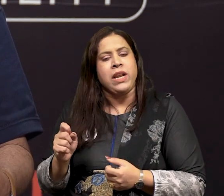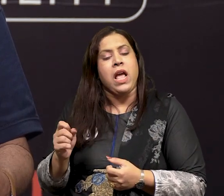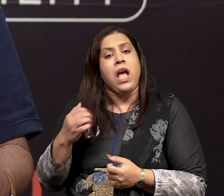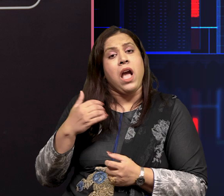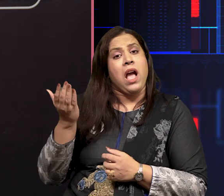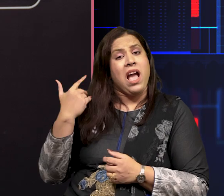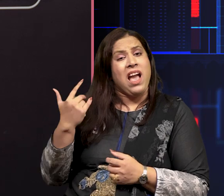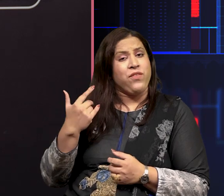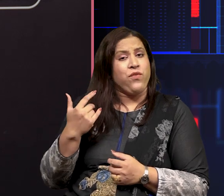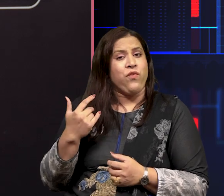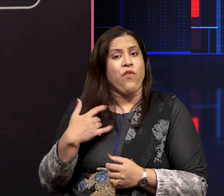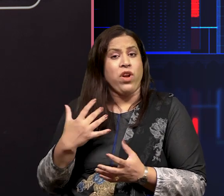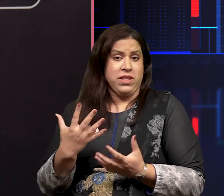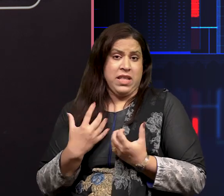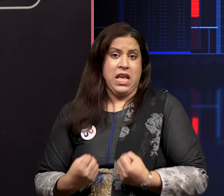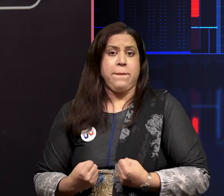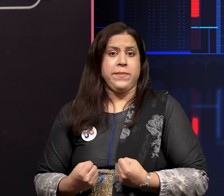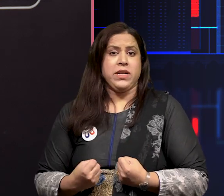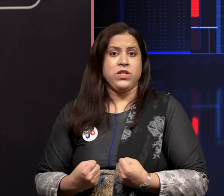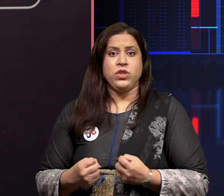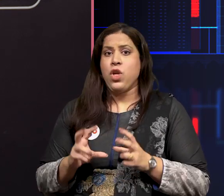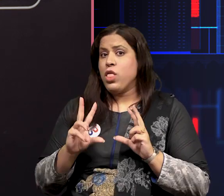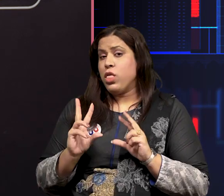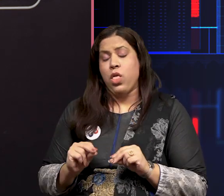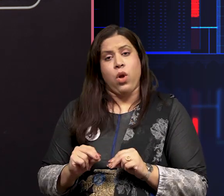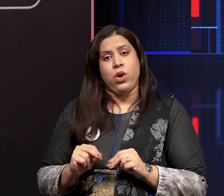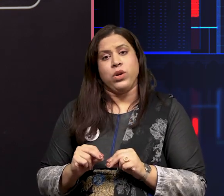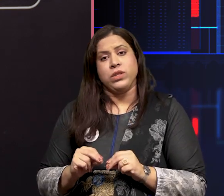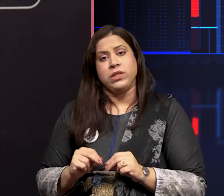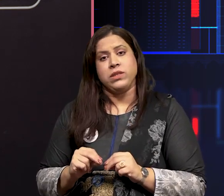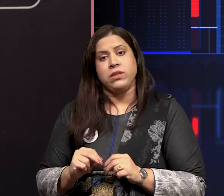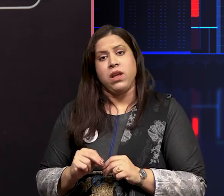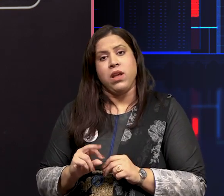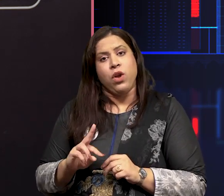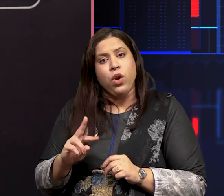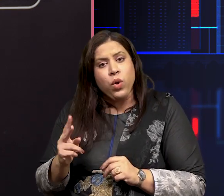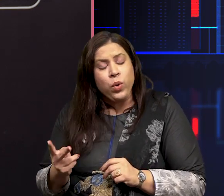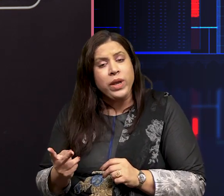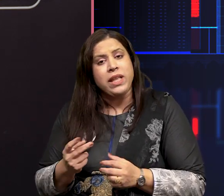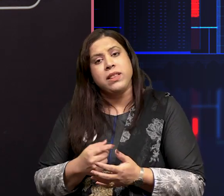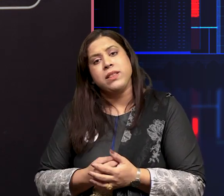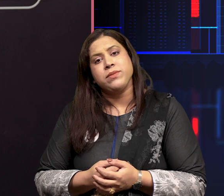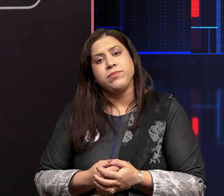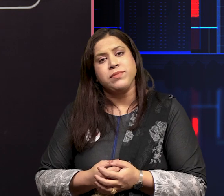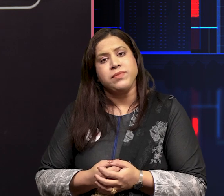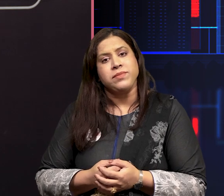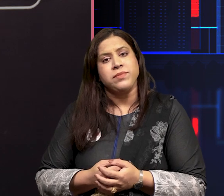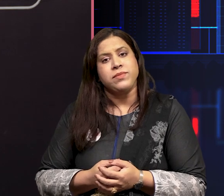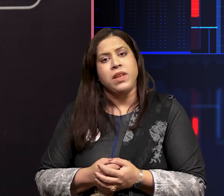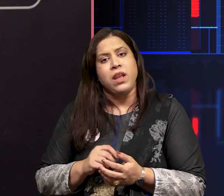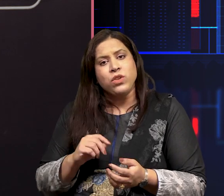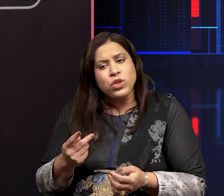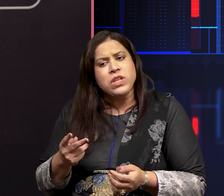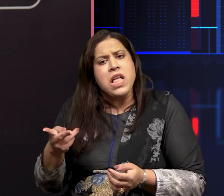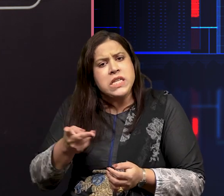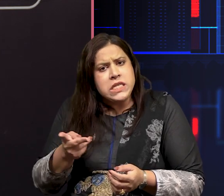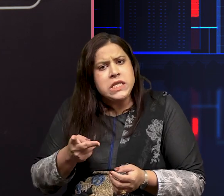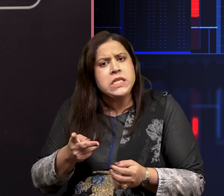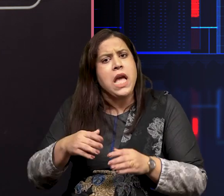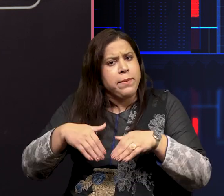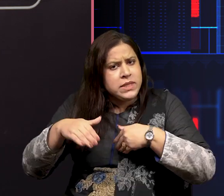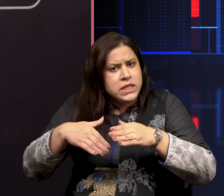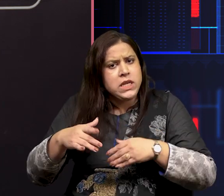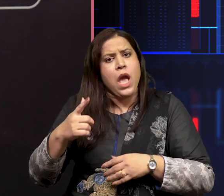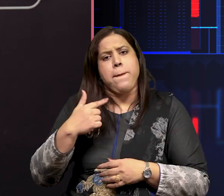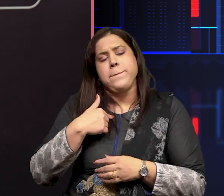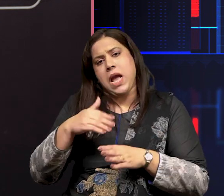में इफ़ आई वांटेड टू राइट ऑन इट, आई वाज एबल टू डू इट not by going